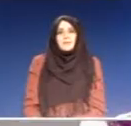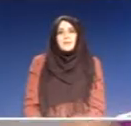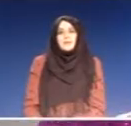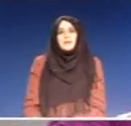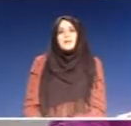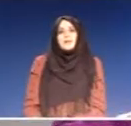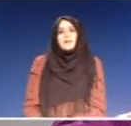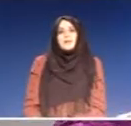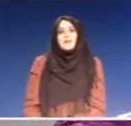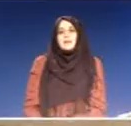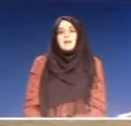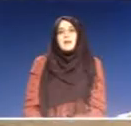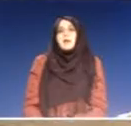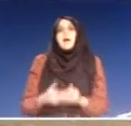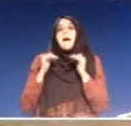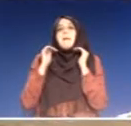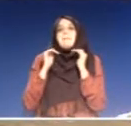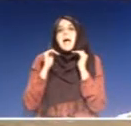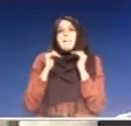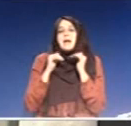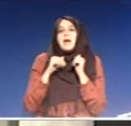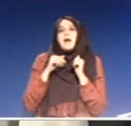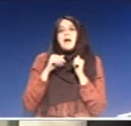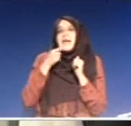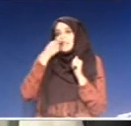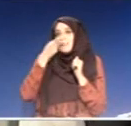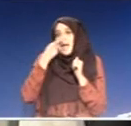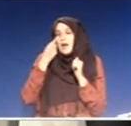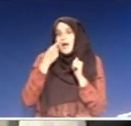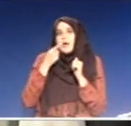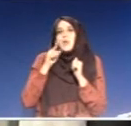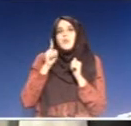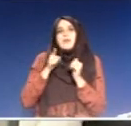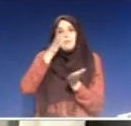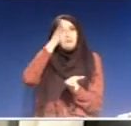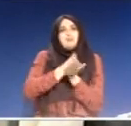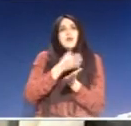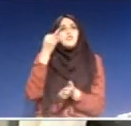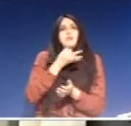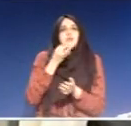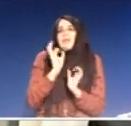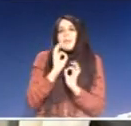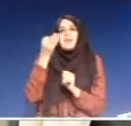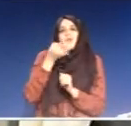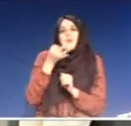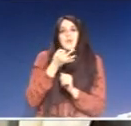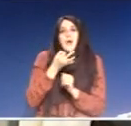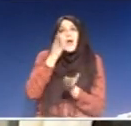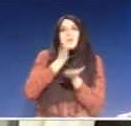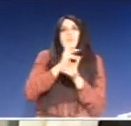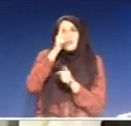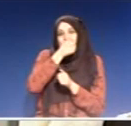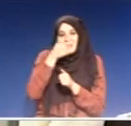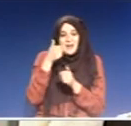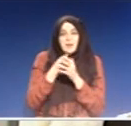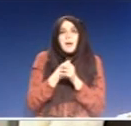معنى حتى ولو كان عادل 100%، والعدل المطلق ما لا يمكن يحققه بشر. نعم.